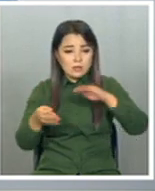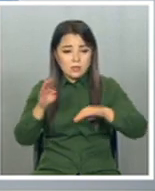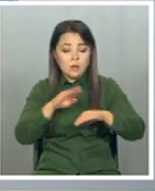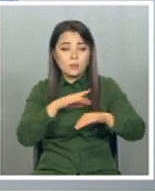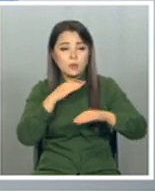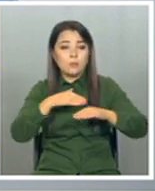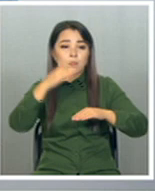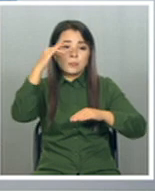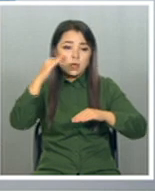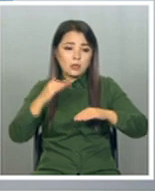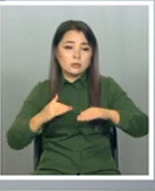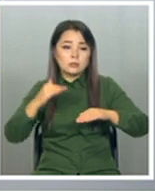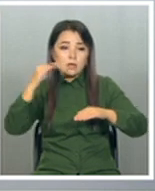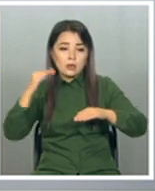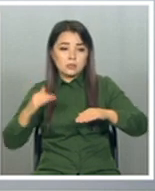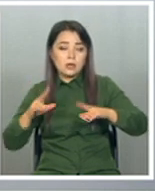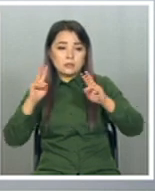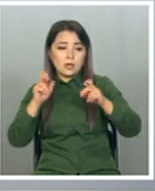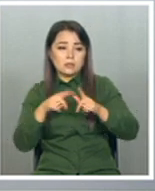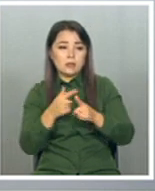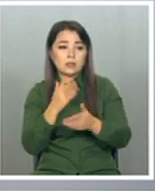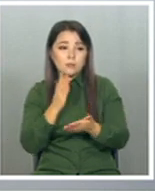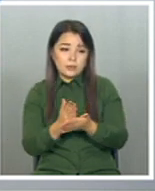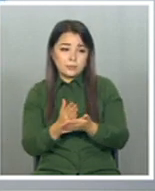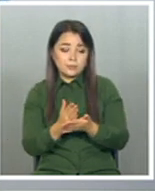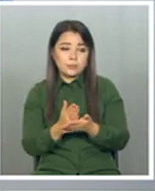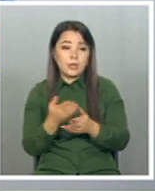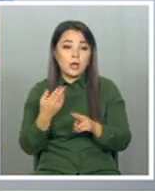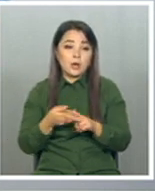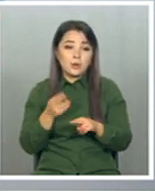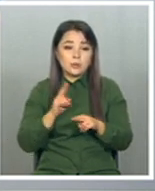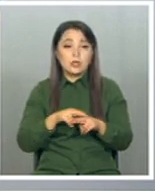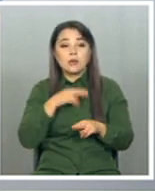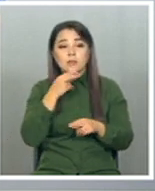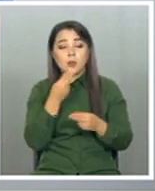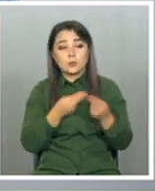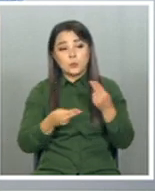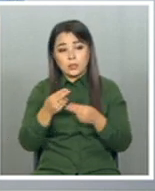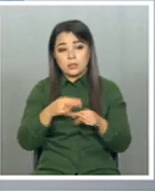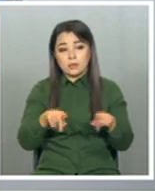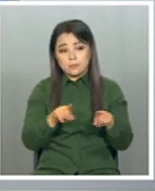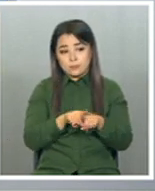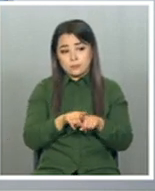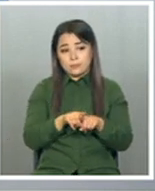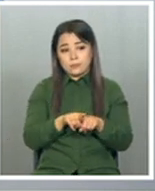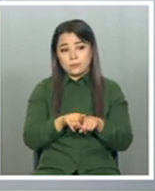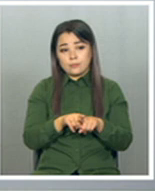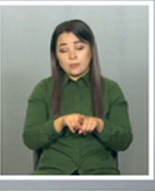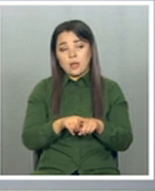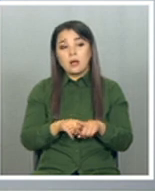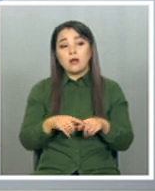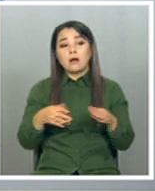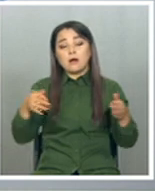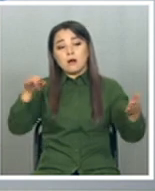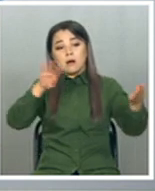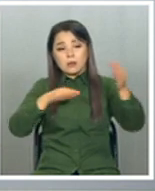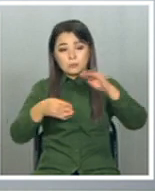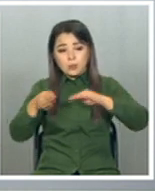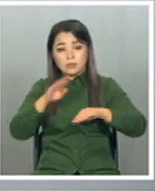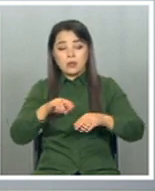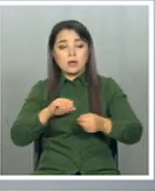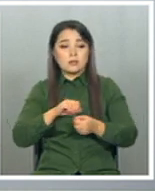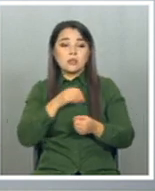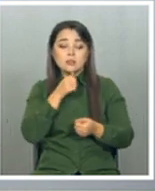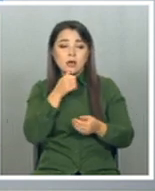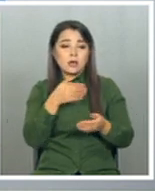таулар пайда болады. Балар, сіздердің алдарыңыздағы суретте қатпарлы жақпарлы тауларға